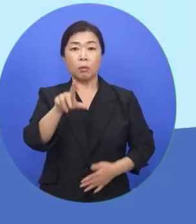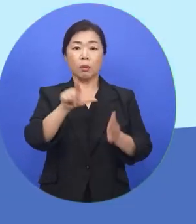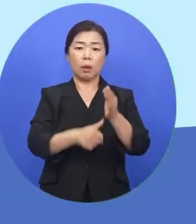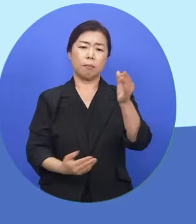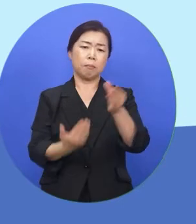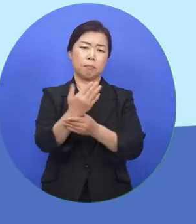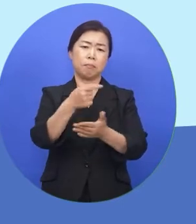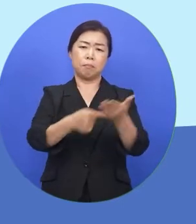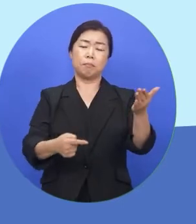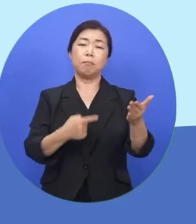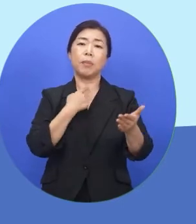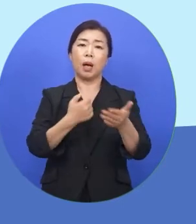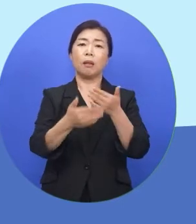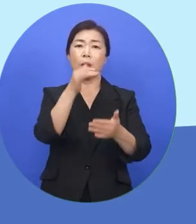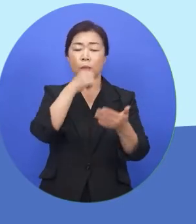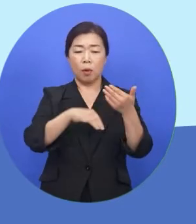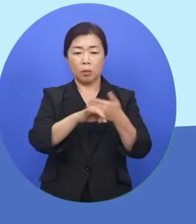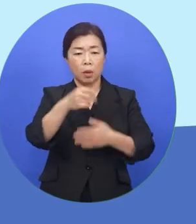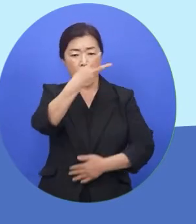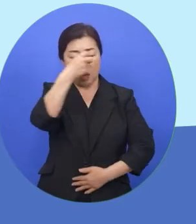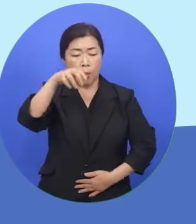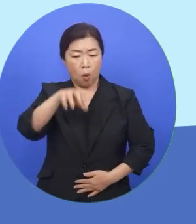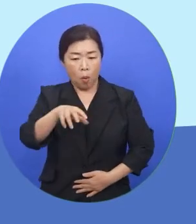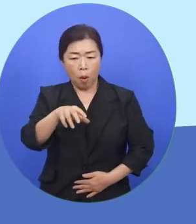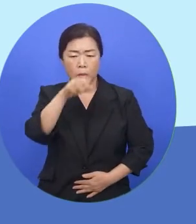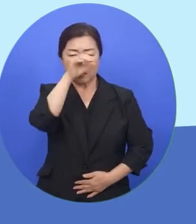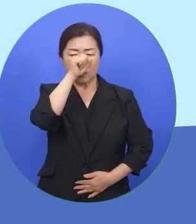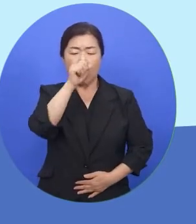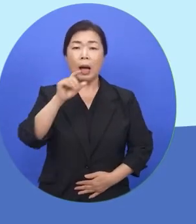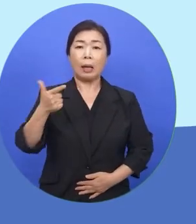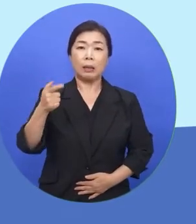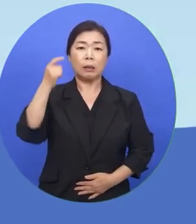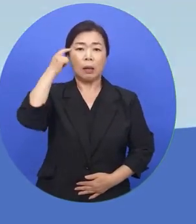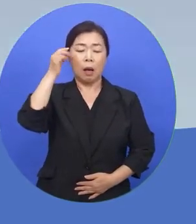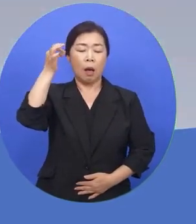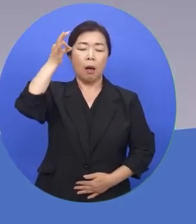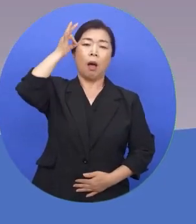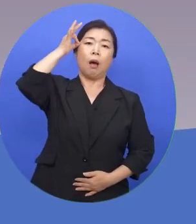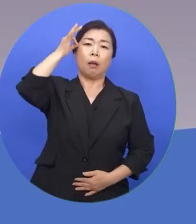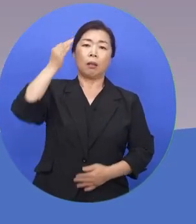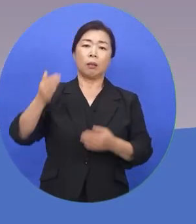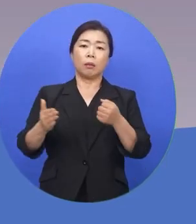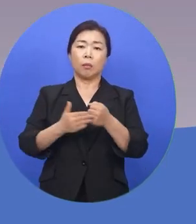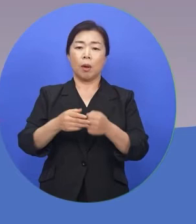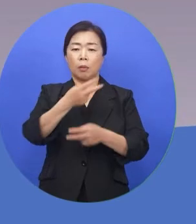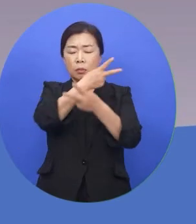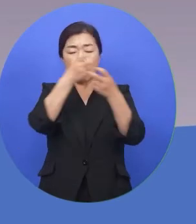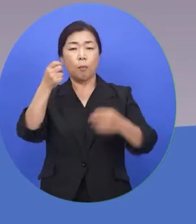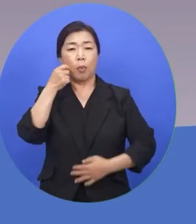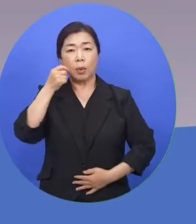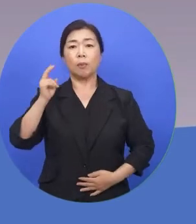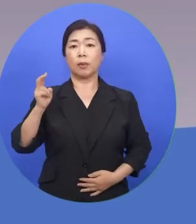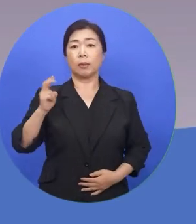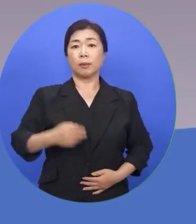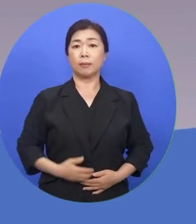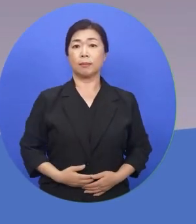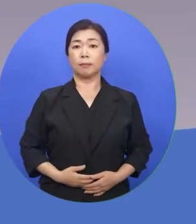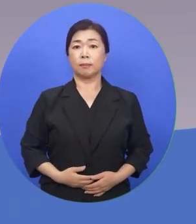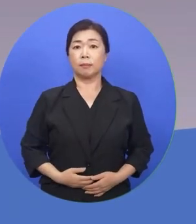때 재난을 경험했다면 잠자리에서 좋지 않은 기억이 떠올라 잠들지 못할 수도